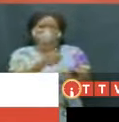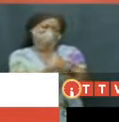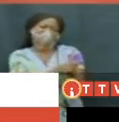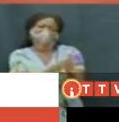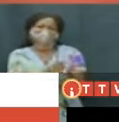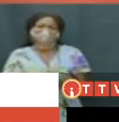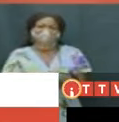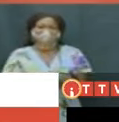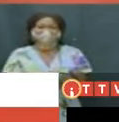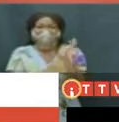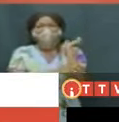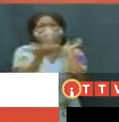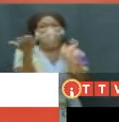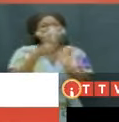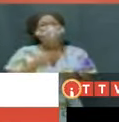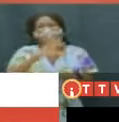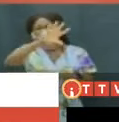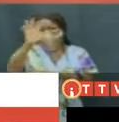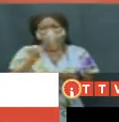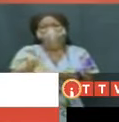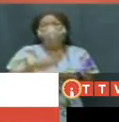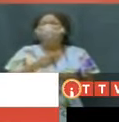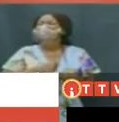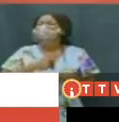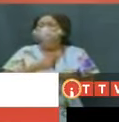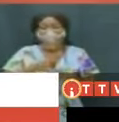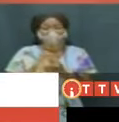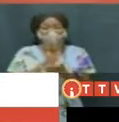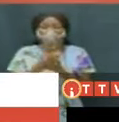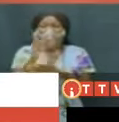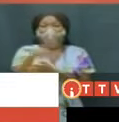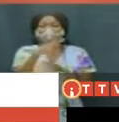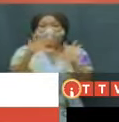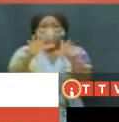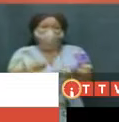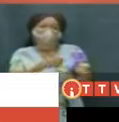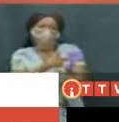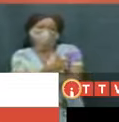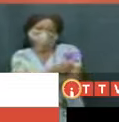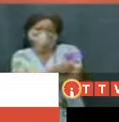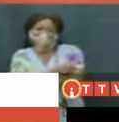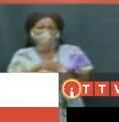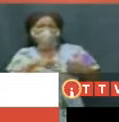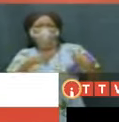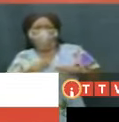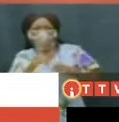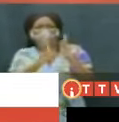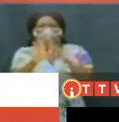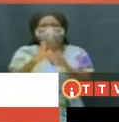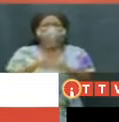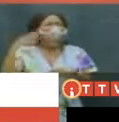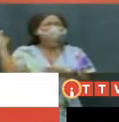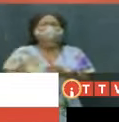chiopsezo chachikulu kwambiri ndiye tiyeni tipange zimenezi ngati dziko tiyeni tipange zimenezi ngati anthu tiyeni tipange